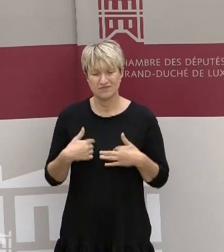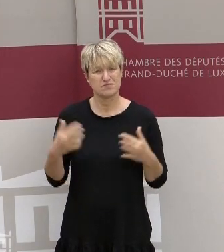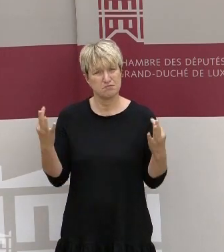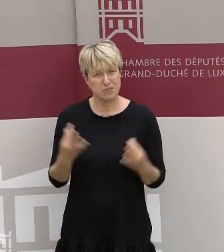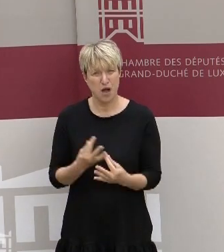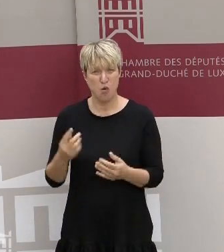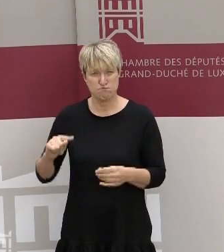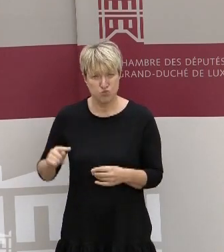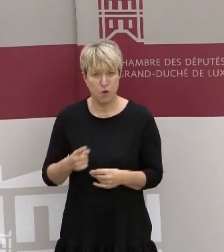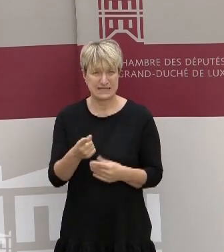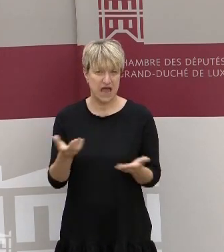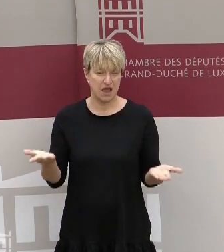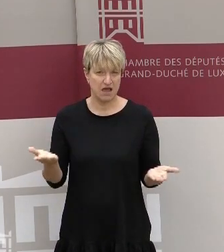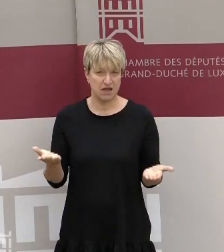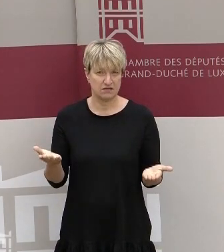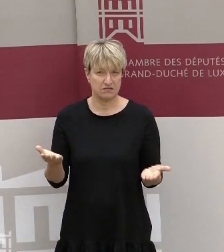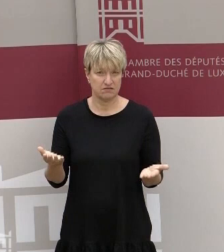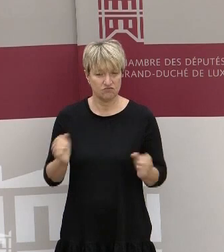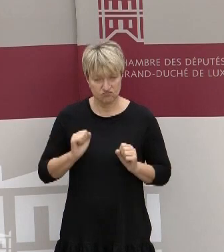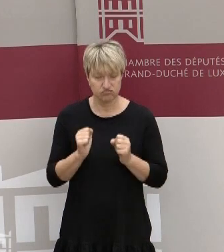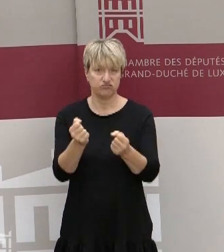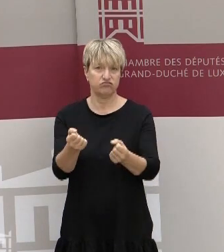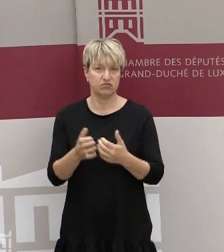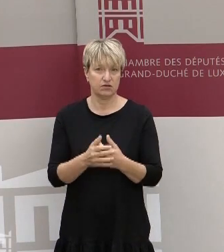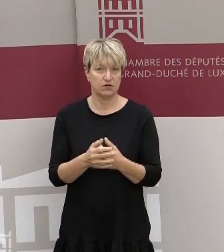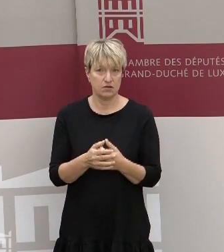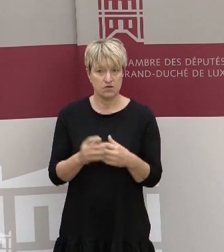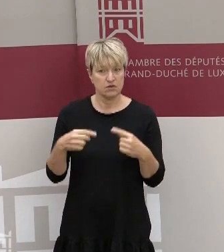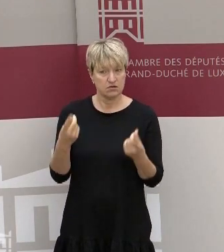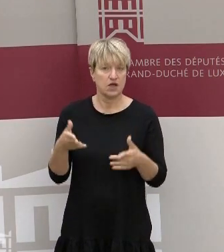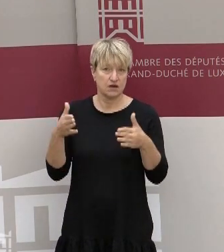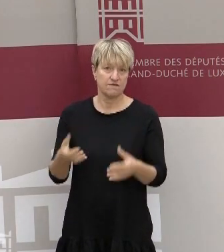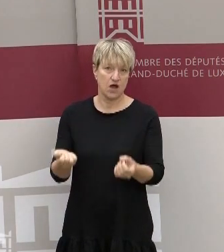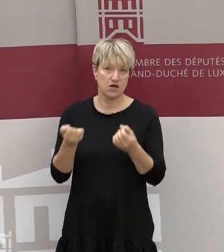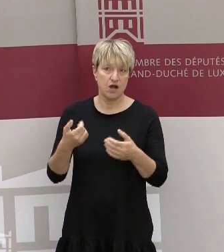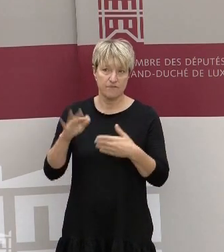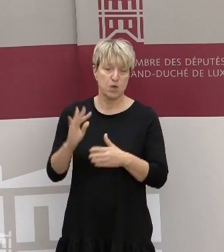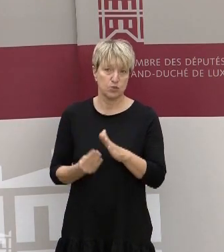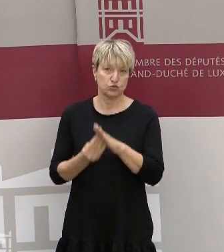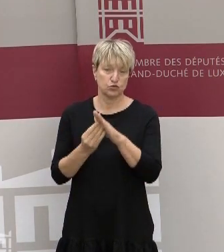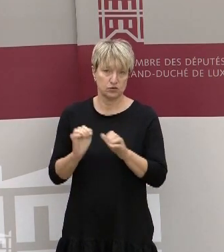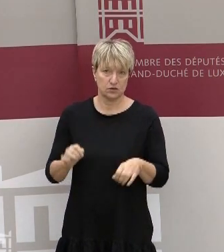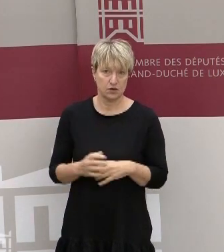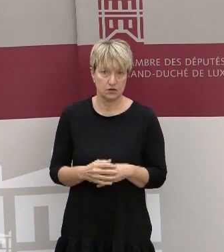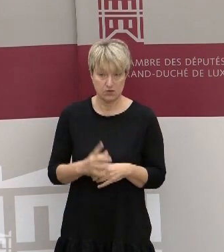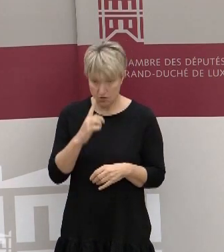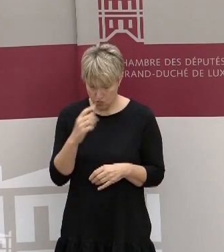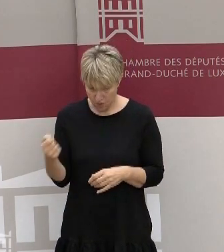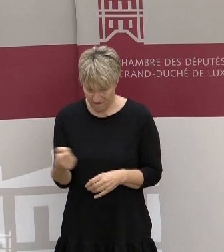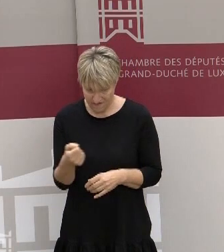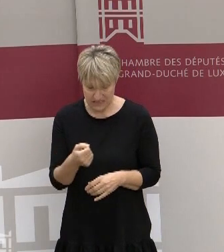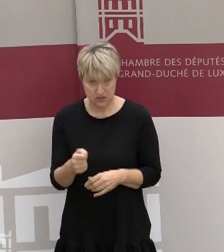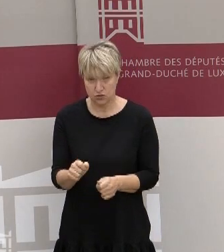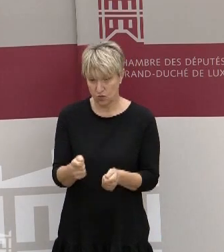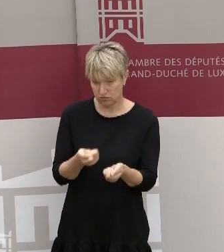Photovoltaikausbau umgesetzt gehen. Es gilt hier also nicht nur, um das Subventionsschraub zu drehen, für das Klimaziel zu erreichen. Es gilt, die